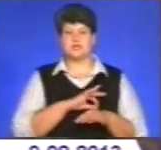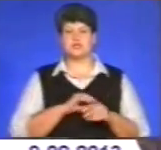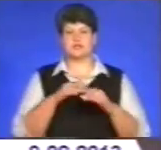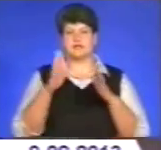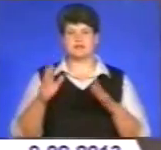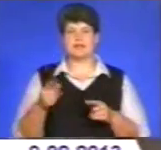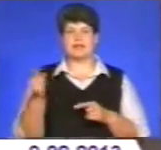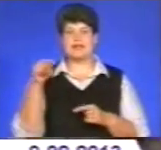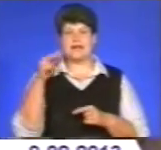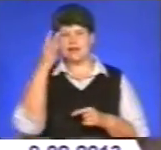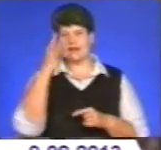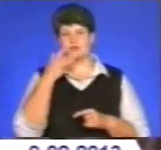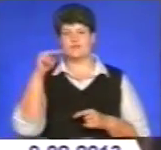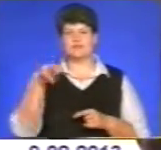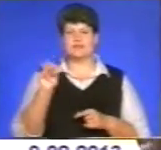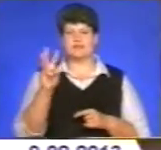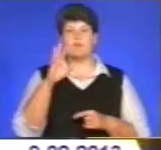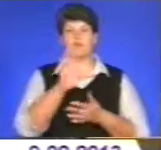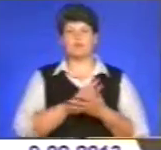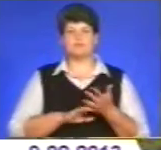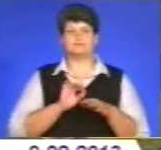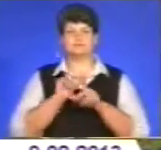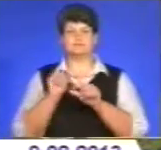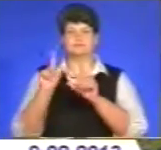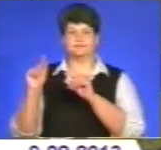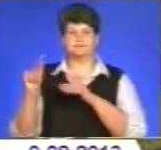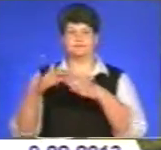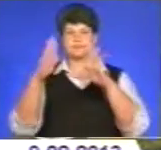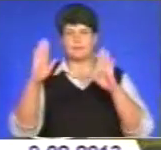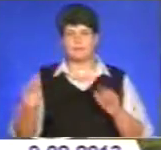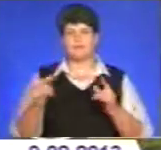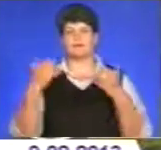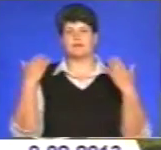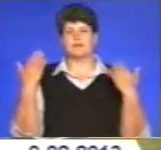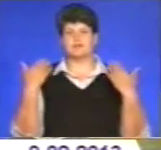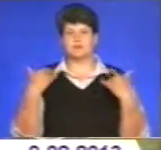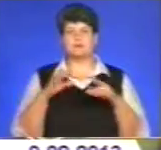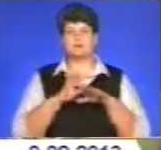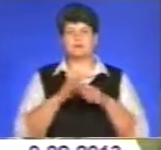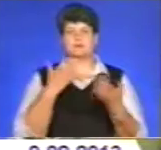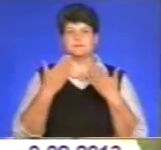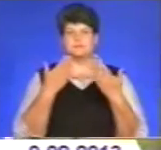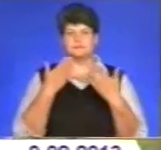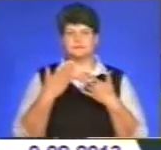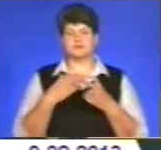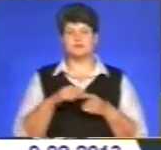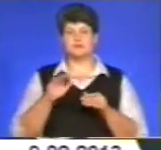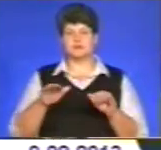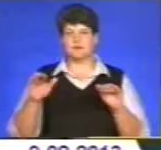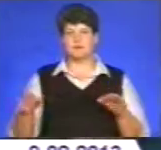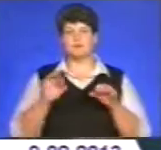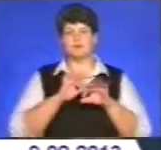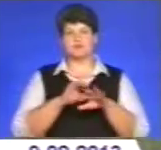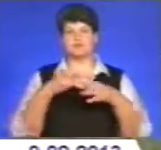тернопільські міліціонери продовжують відвідувати дитячі табори відпочинку, де проводять профілактичні бесіди з неповнолітніми та влаштовують різні розважальні